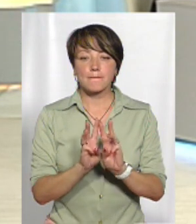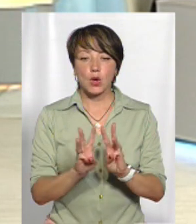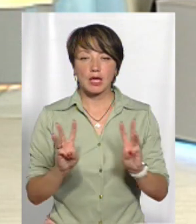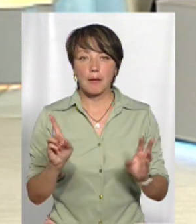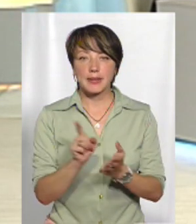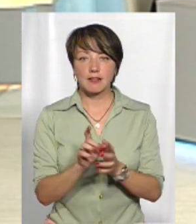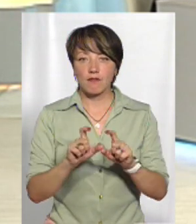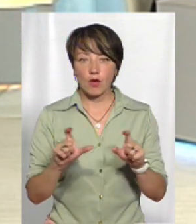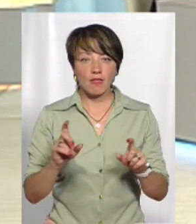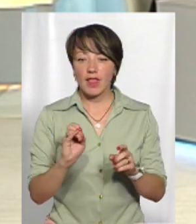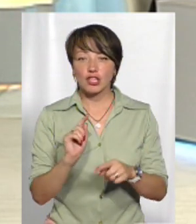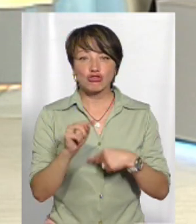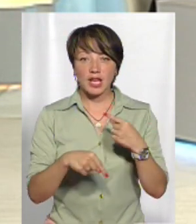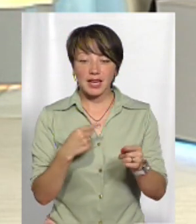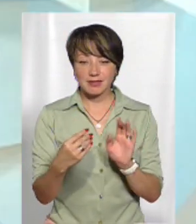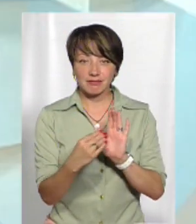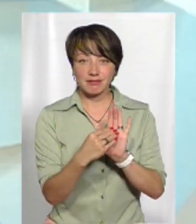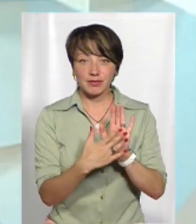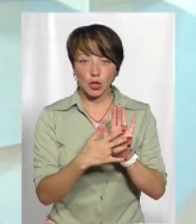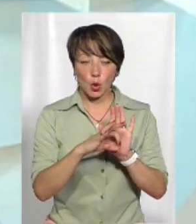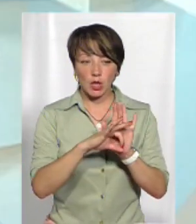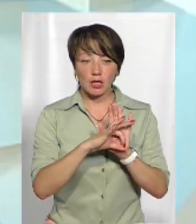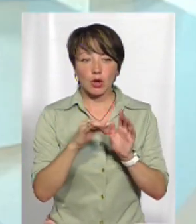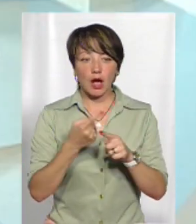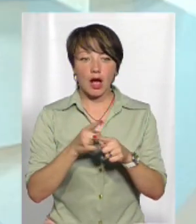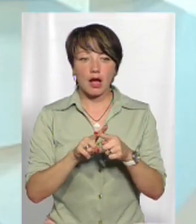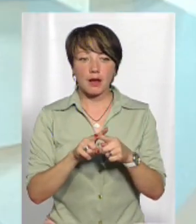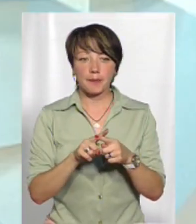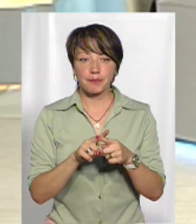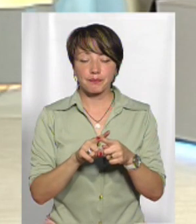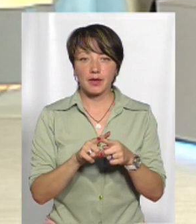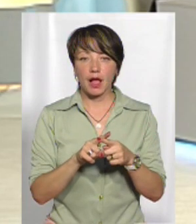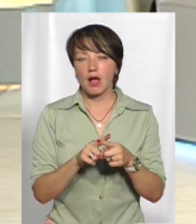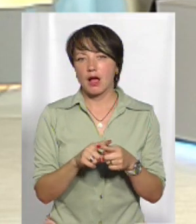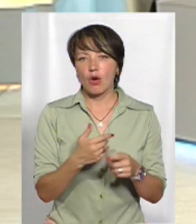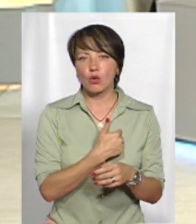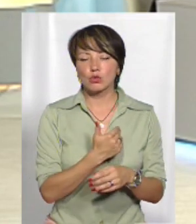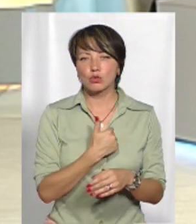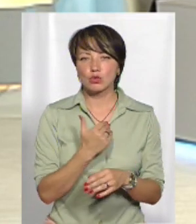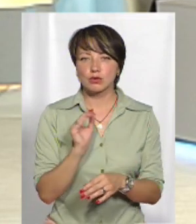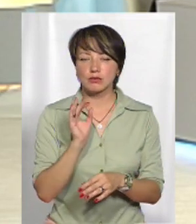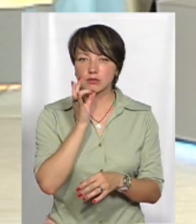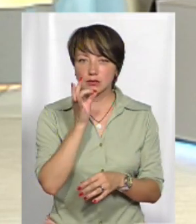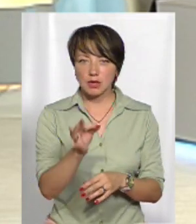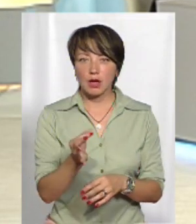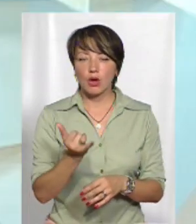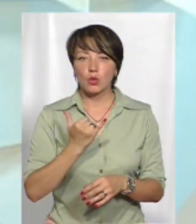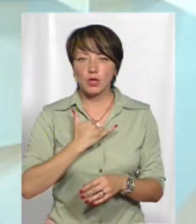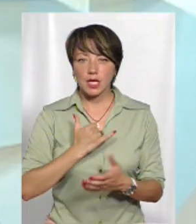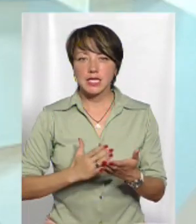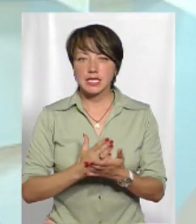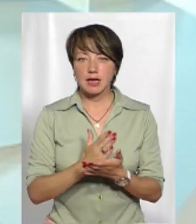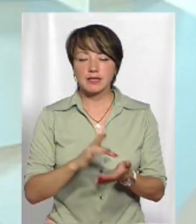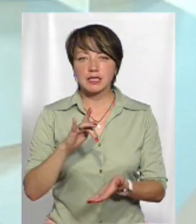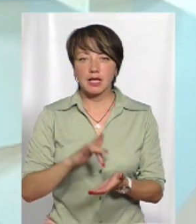пенсійного фонду. Не через мобільний додаток, а безпосередньо на сам веб-портал пенсійного фонду. Але я хочу зазначити, що в наших